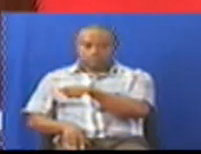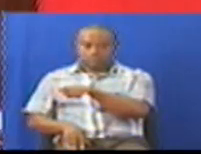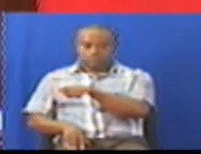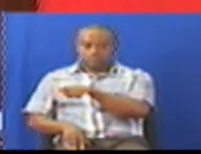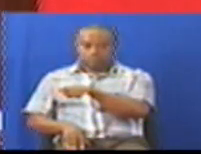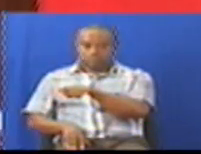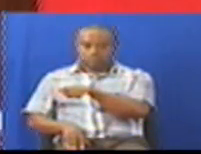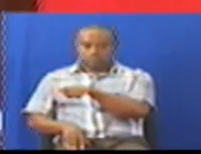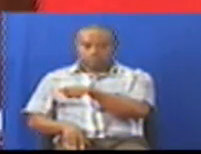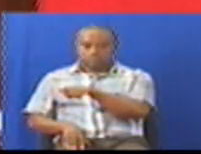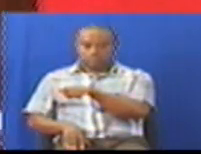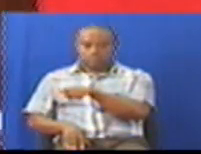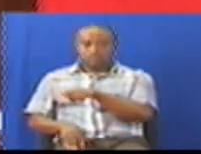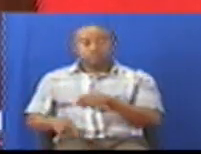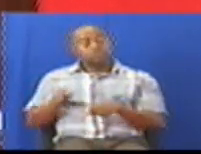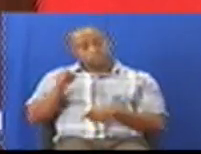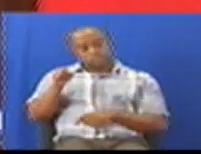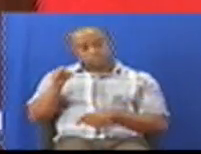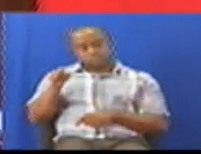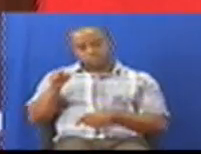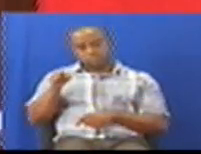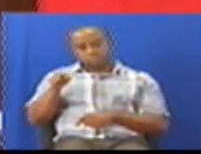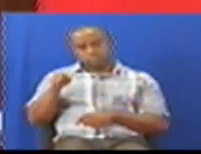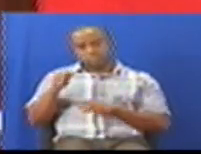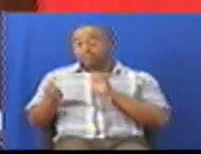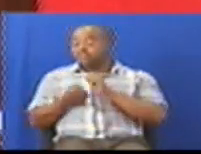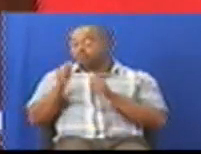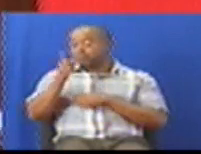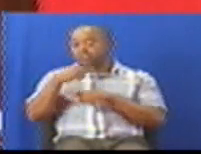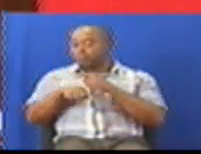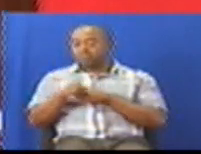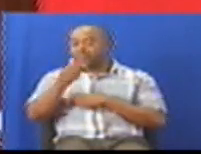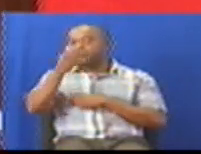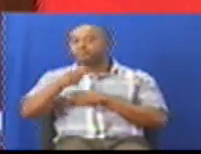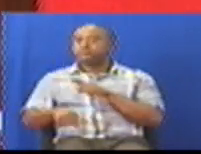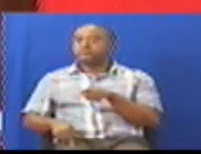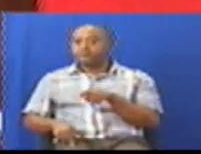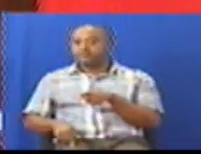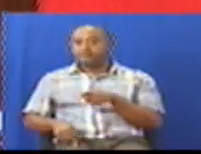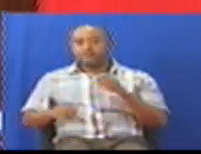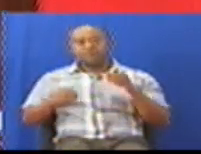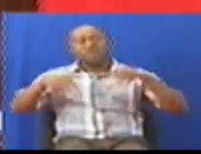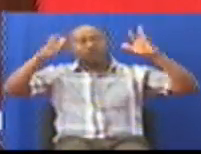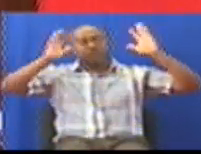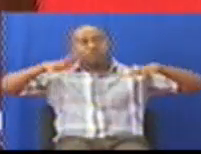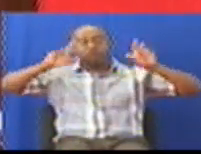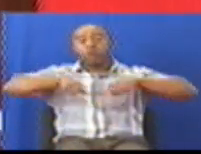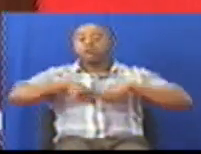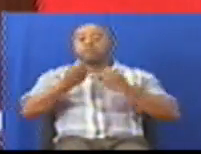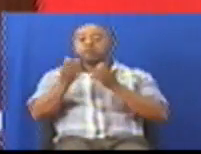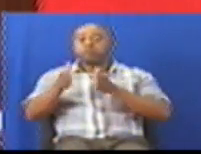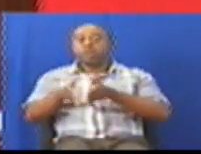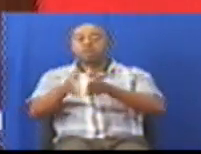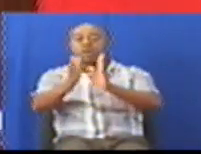tuna tatizo pia ambalo limeingia katika nchi yetu, hasa miundombinu imeharibiwa na mvua ambazo